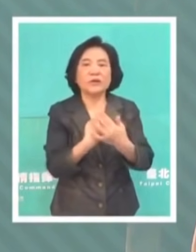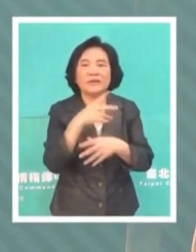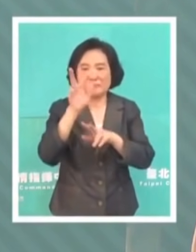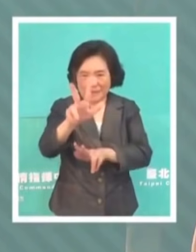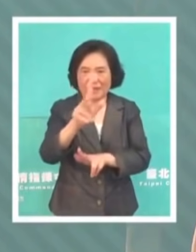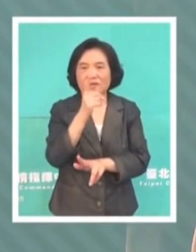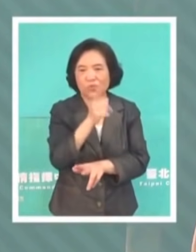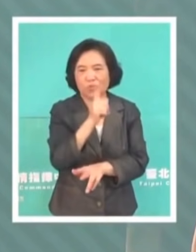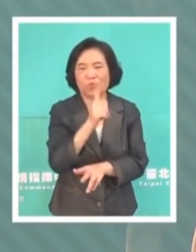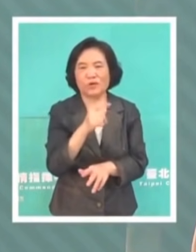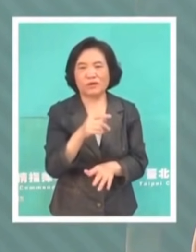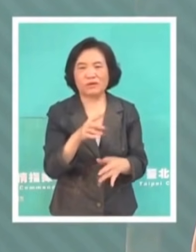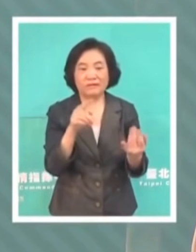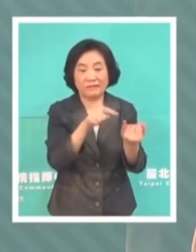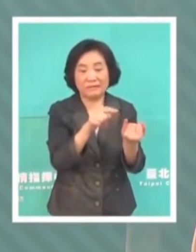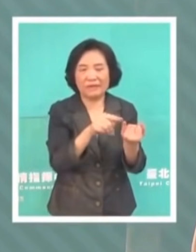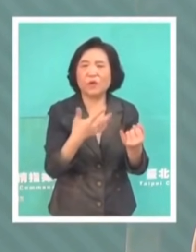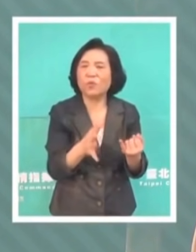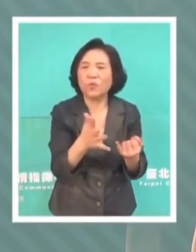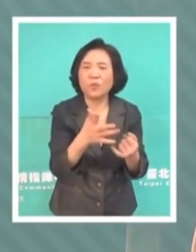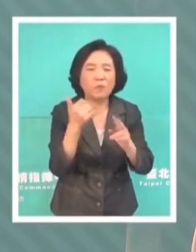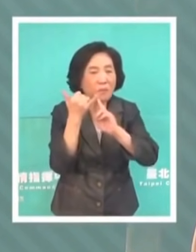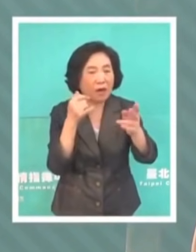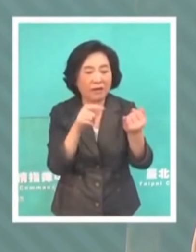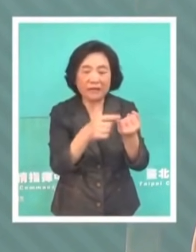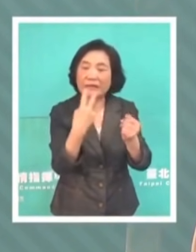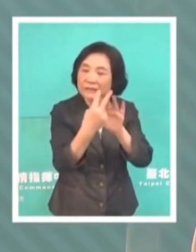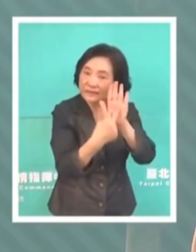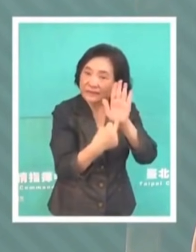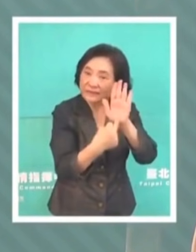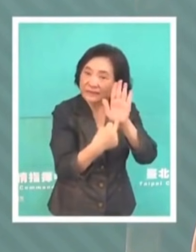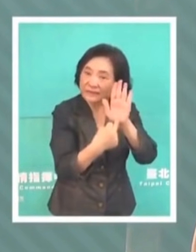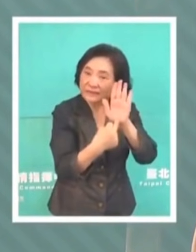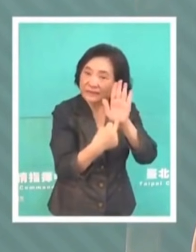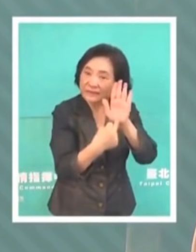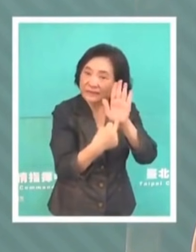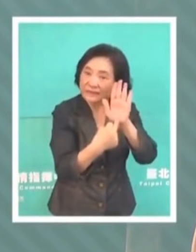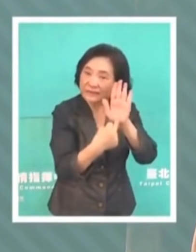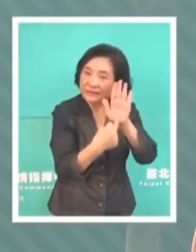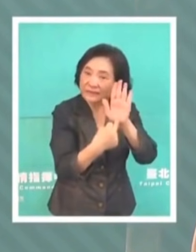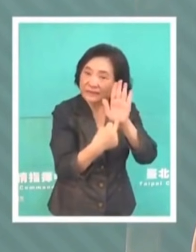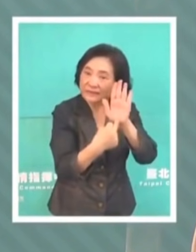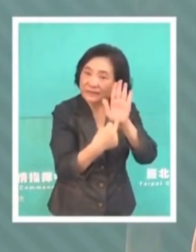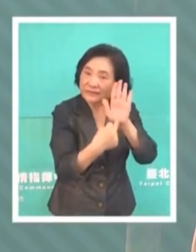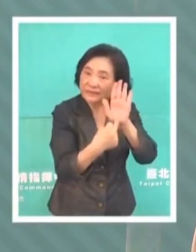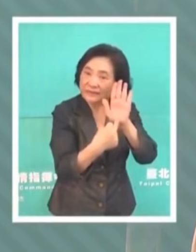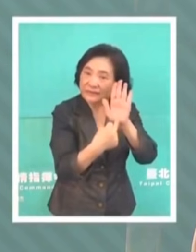事实嘛，至于说他的理由啊、原因来说，他可以自己再去解释嘛。 你累